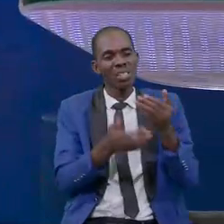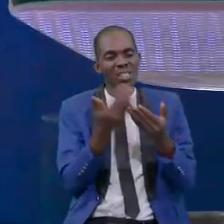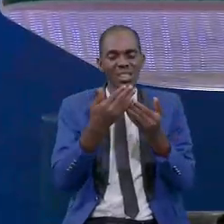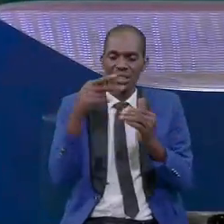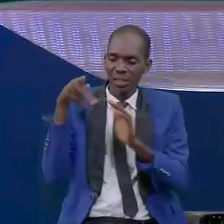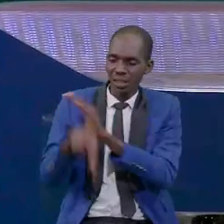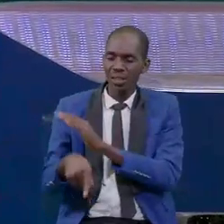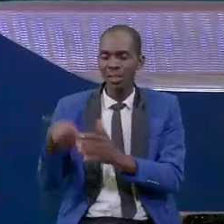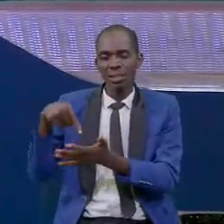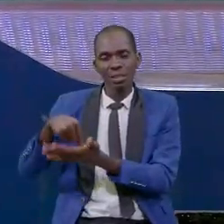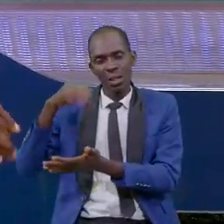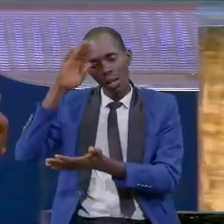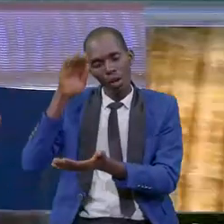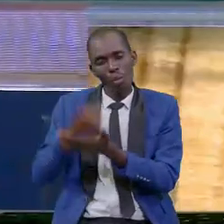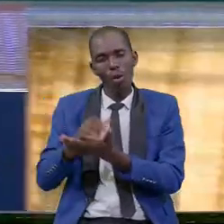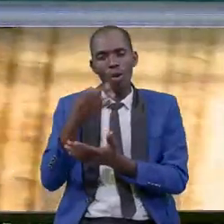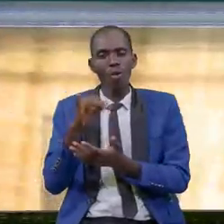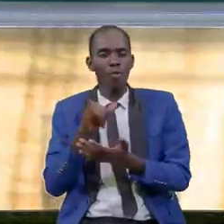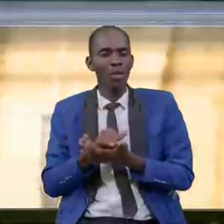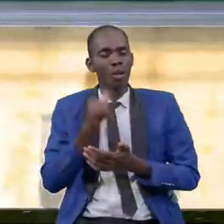Uri et Joab a reçu la lettre.